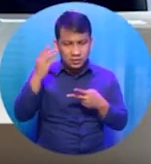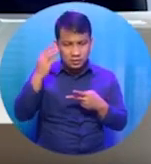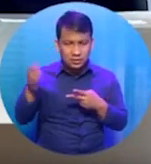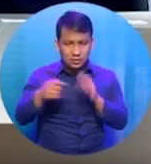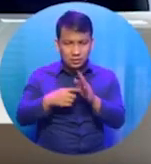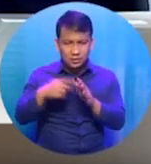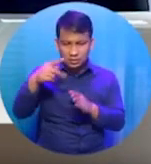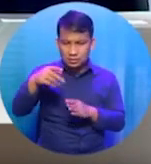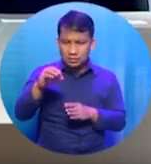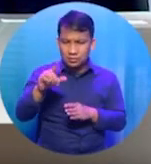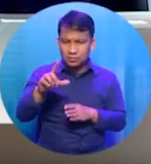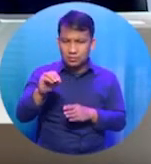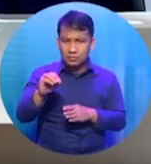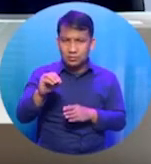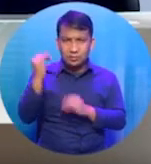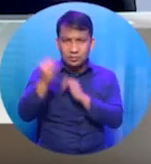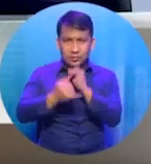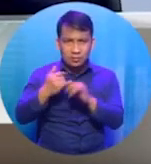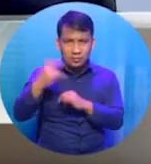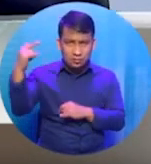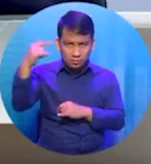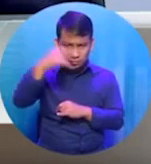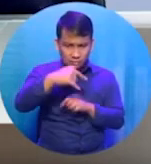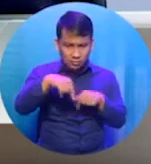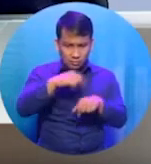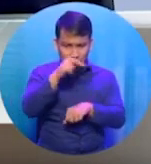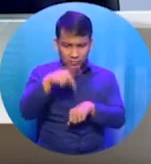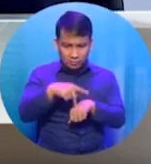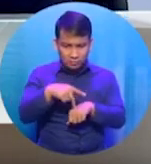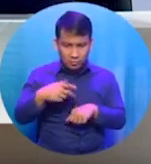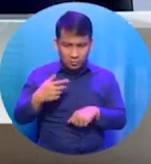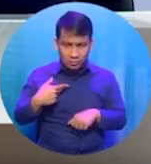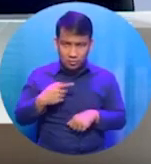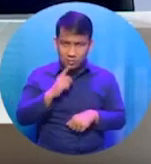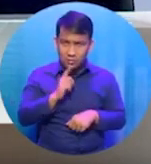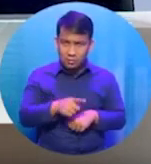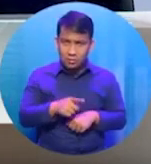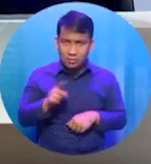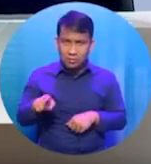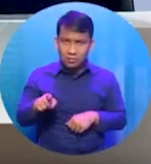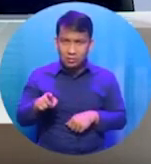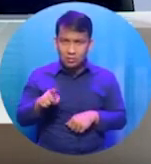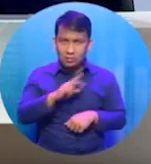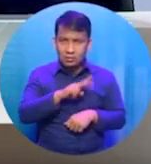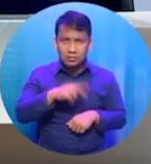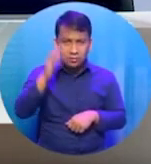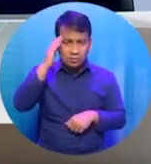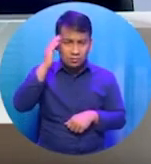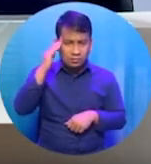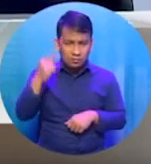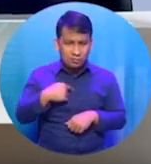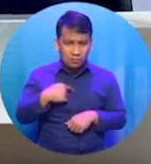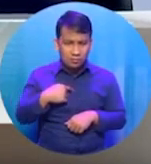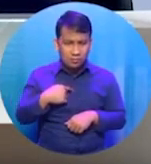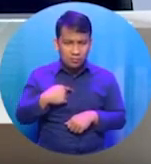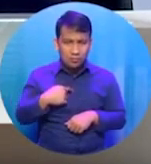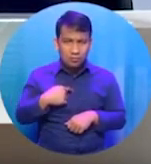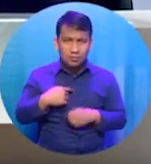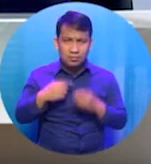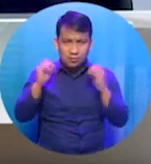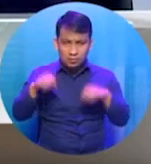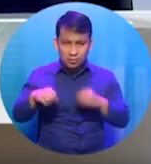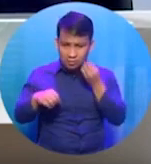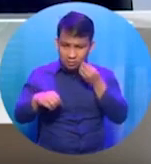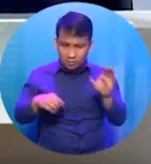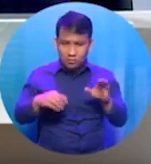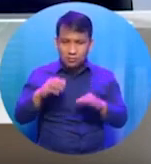rin po kasi ng Polo na wala daw international flights pa-uwi dito ng Pilipinas. But, may personal knowledge po kasi ako at nakakapagpa-uwi